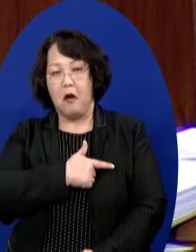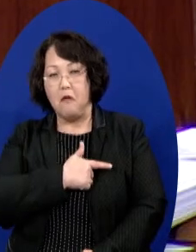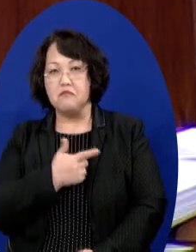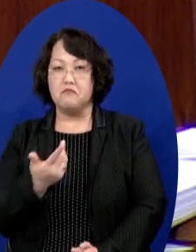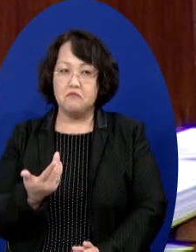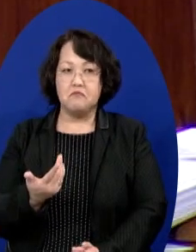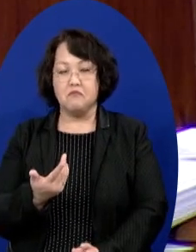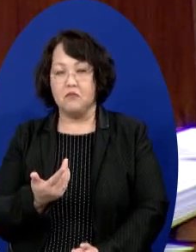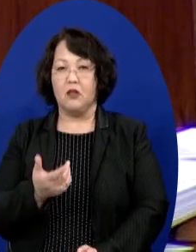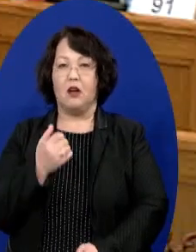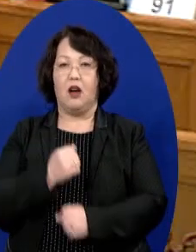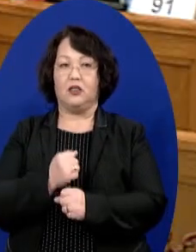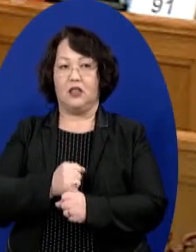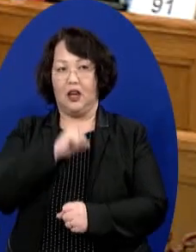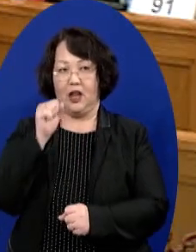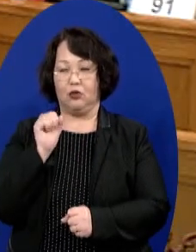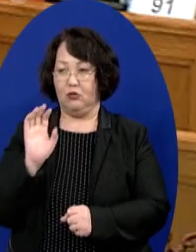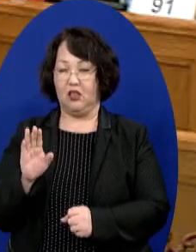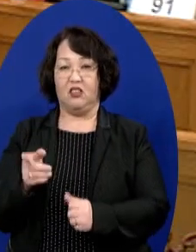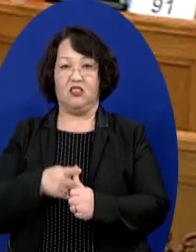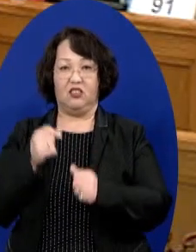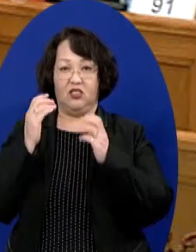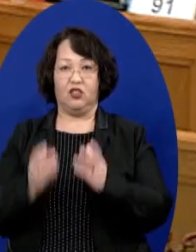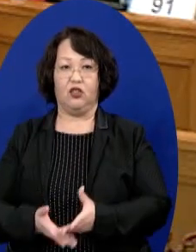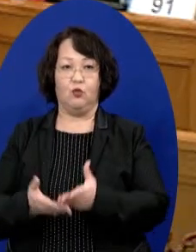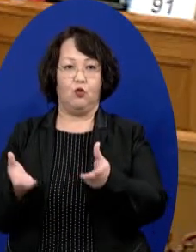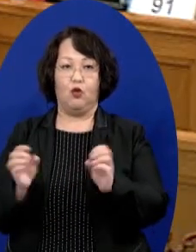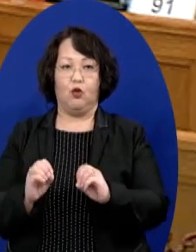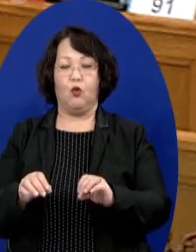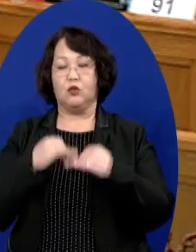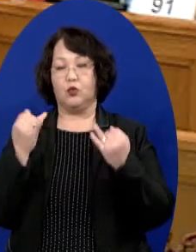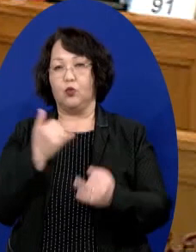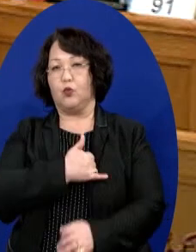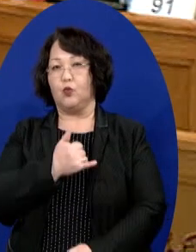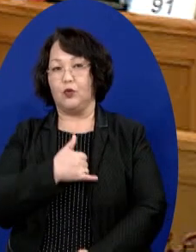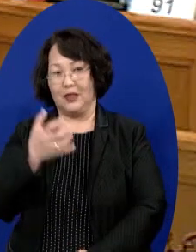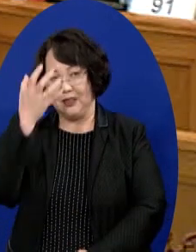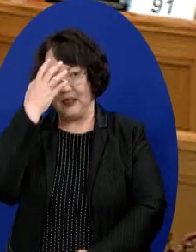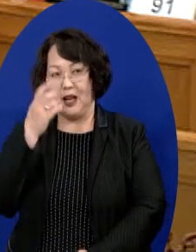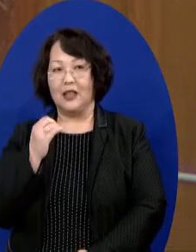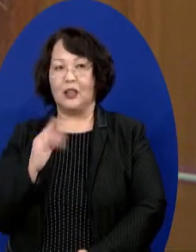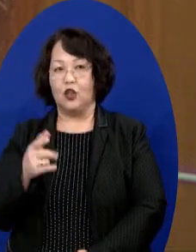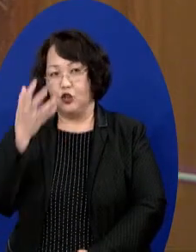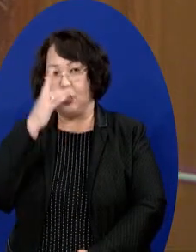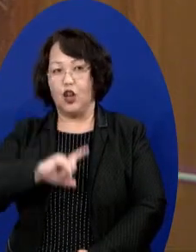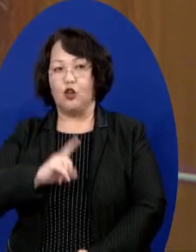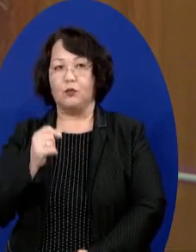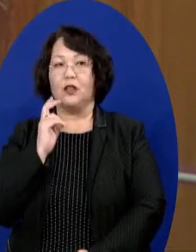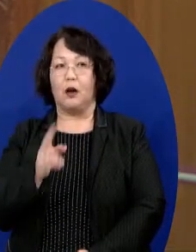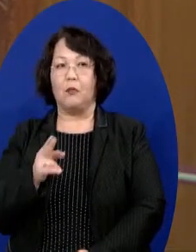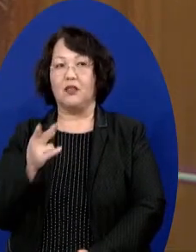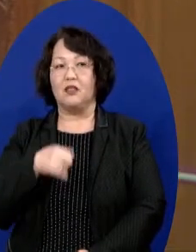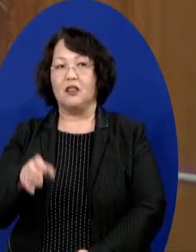ажлын асуудлыг хич шийдэхгүй байгаа шүү дээ. Улсын хурлын удирдлагын хувьд засгийн газрын агентлаг болон төрийн өмчийн компаниуд дэд